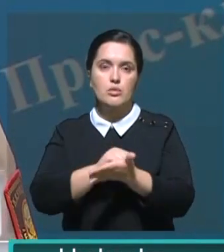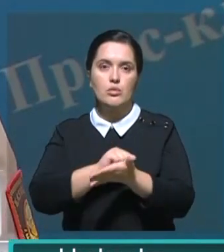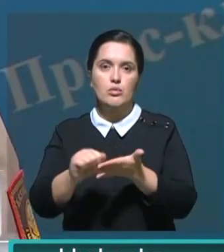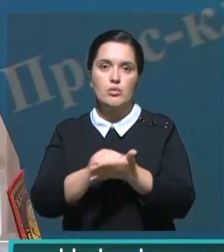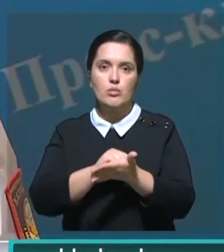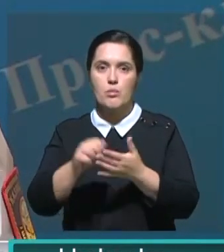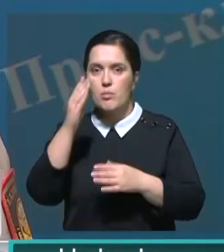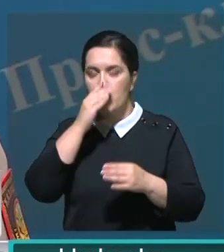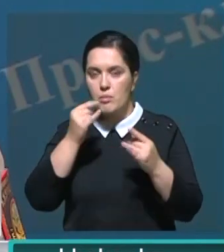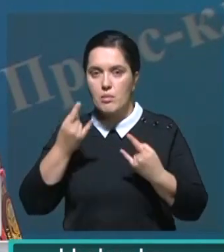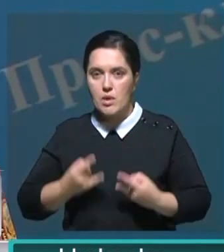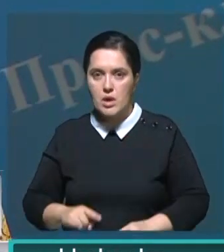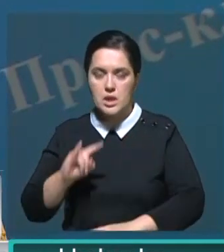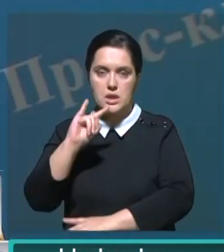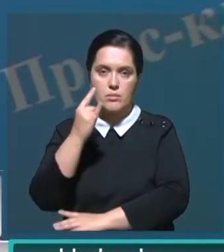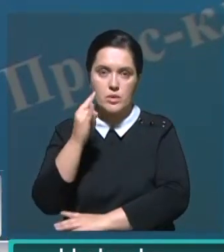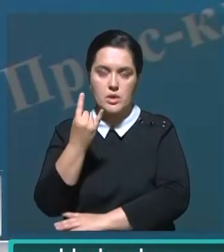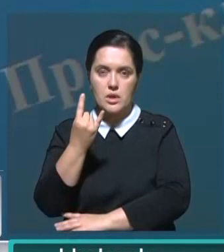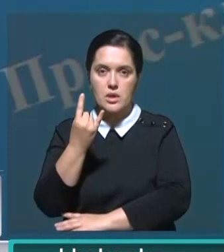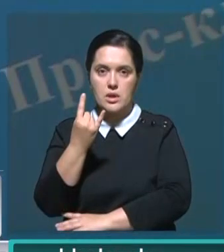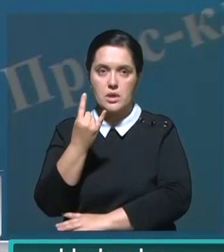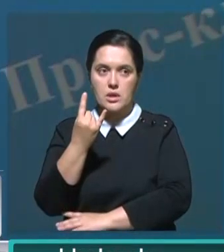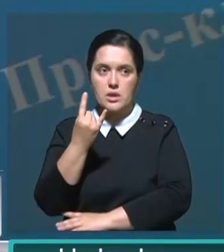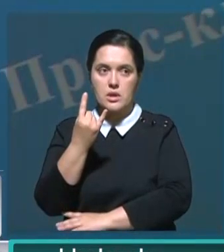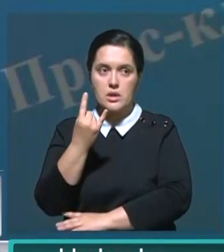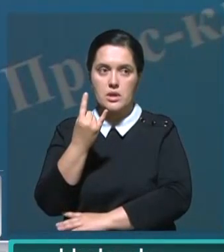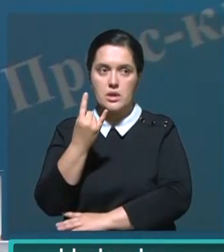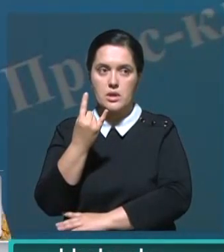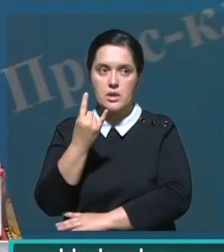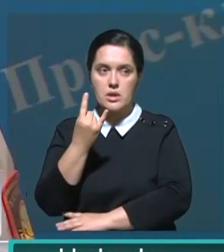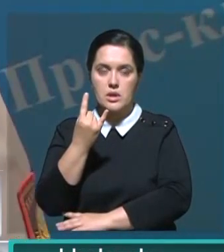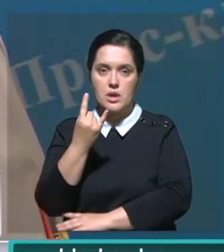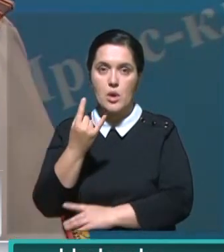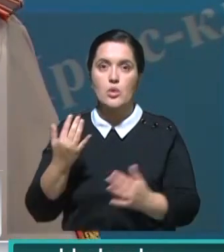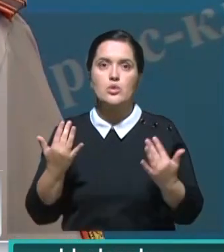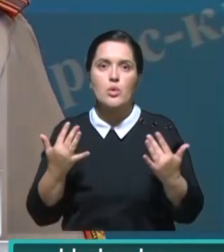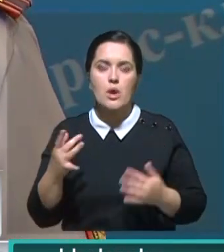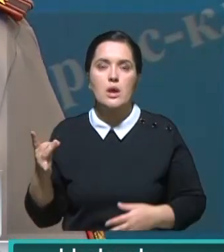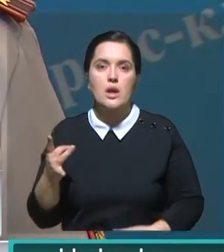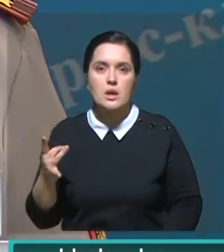по рождению детей. Вот в данном случае этого ребенка. Сколько раз